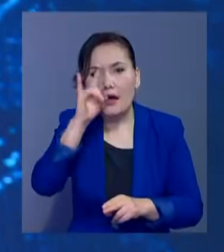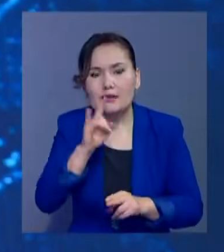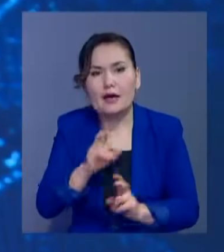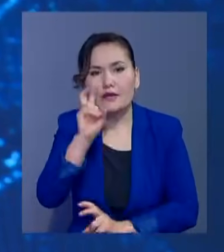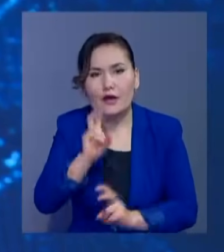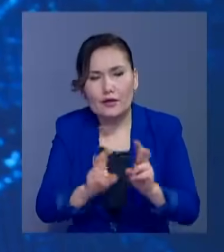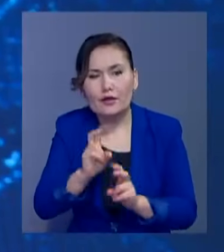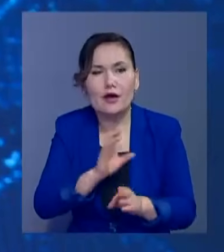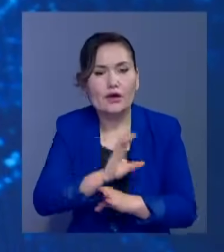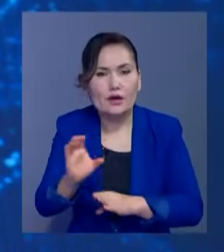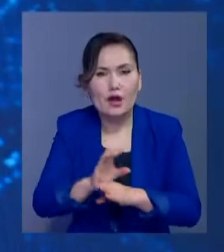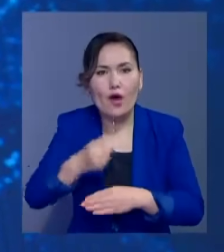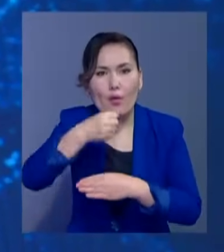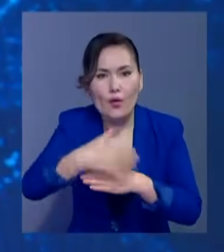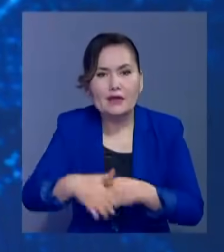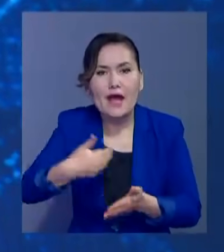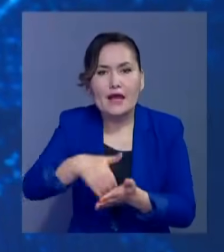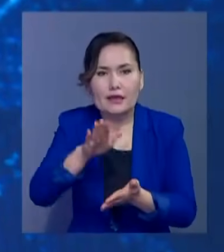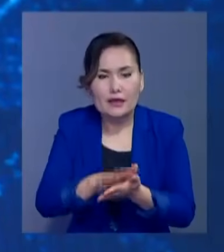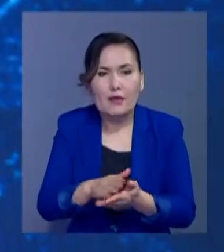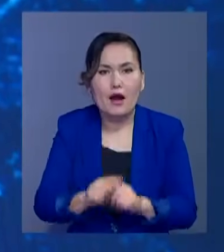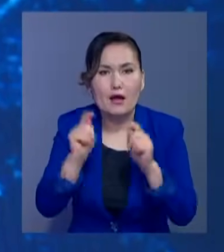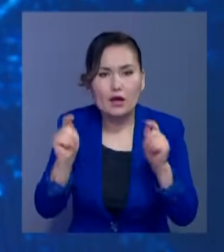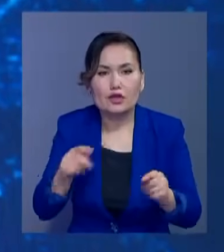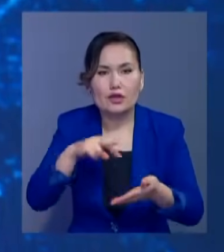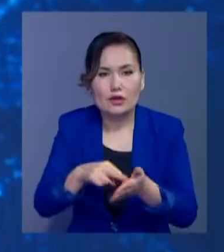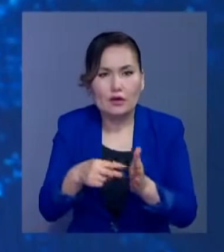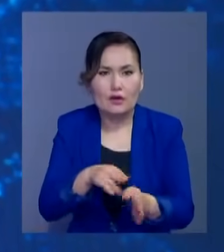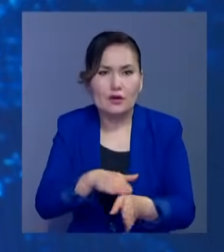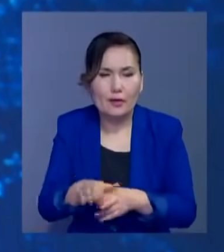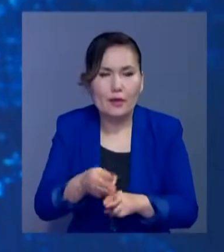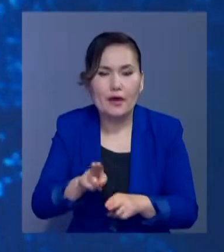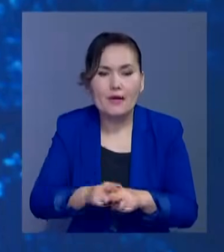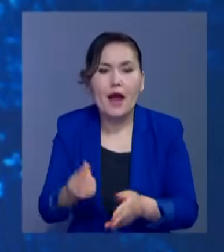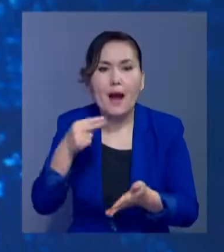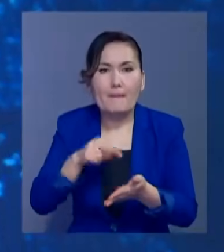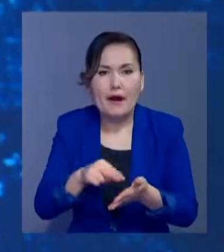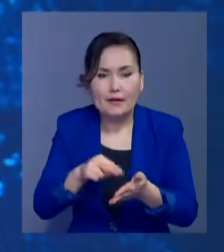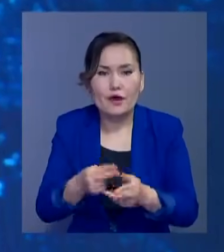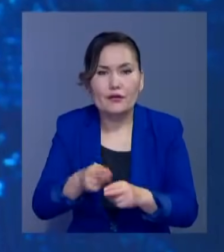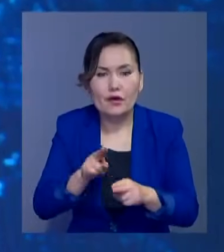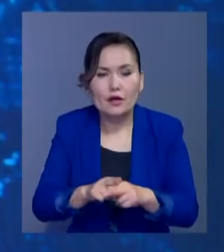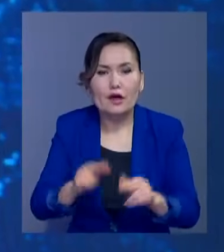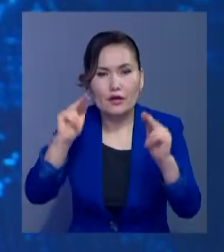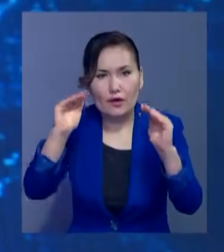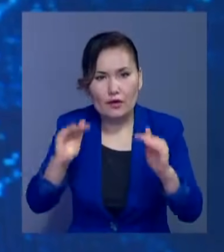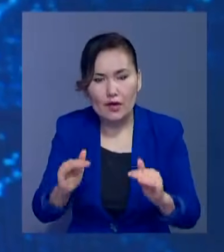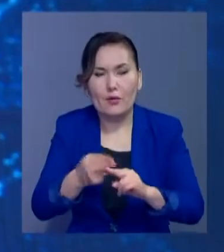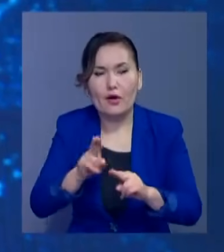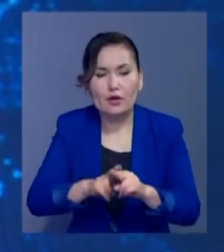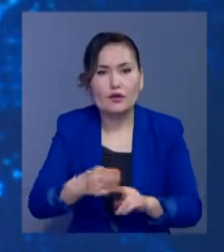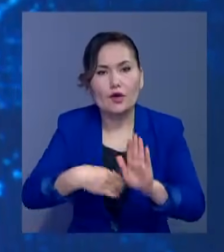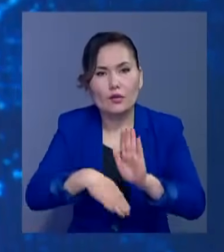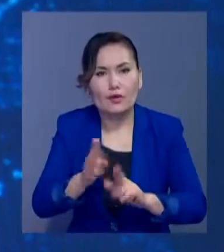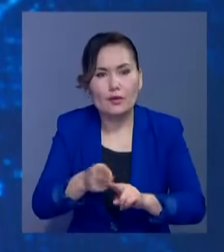сондай-ақ көтерме тарату орталықтары кешенін құру арқылы іске асады. Осы арқылы бағаны бақылау анағұрлым жеңілдейді.